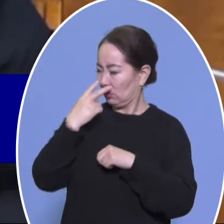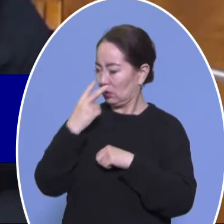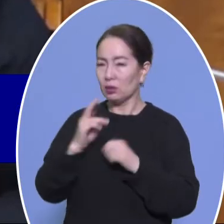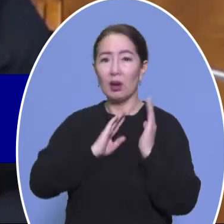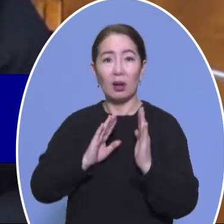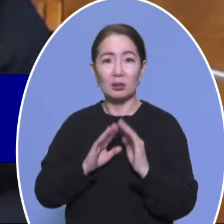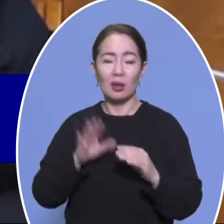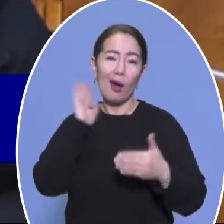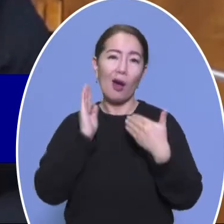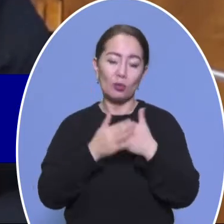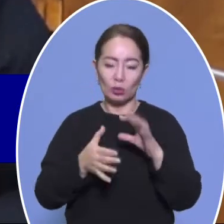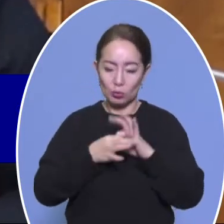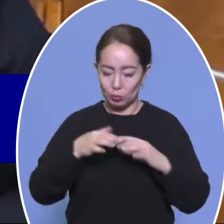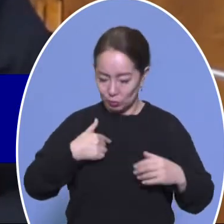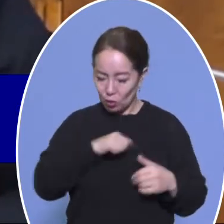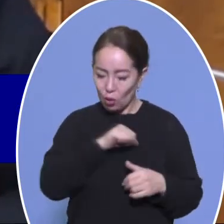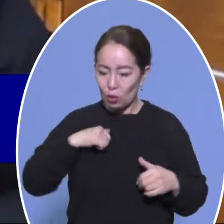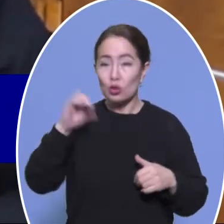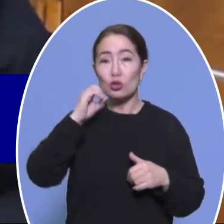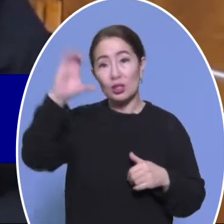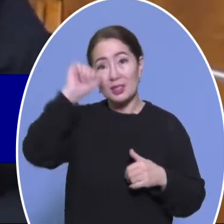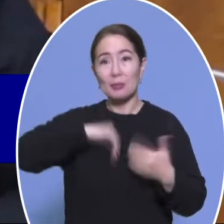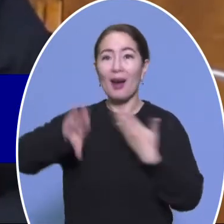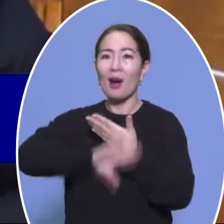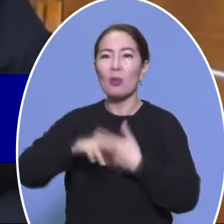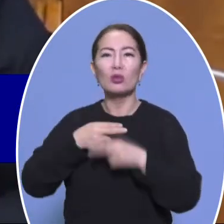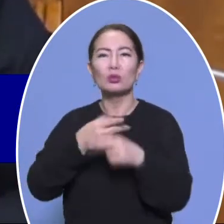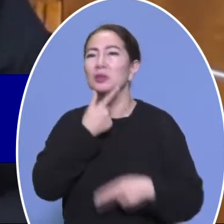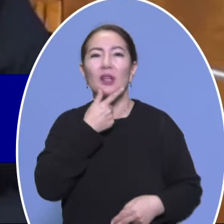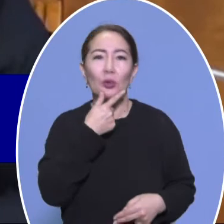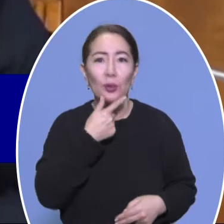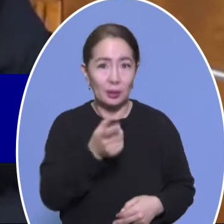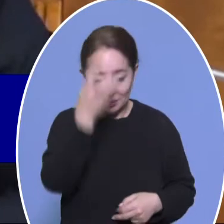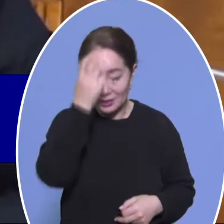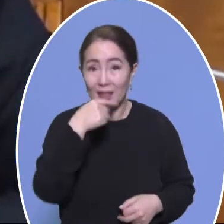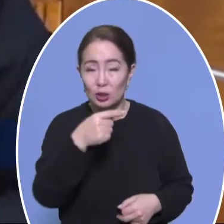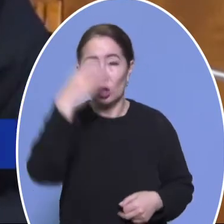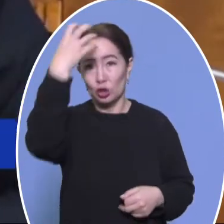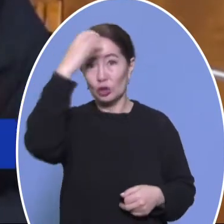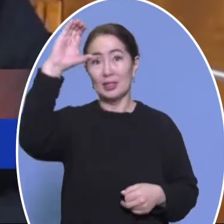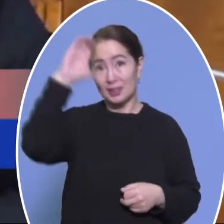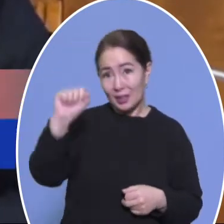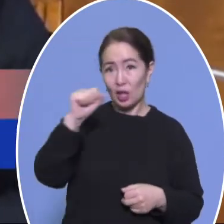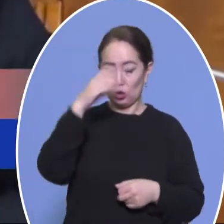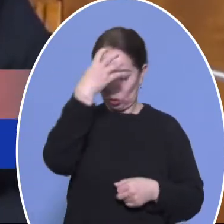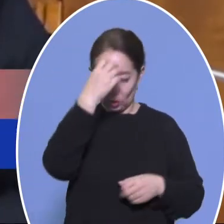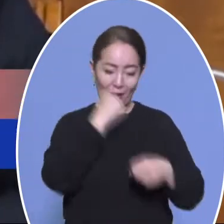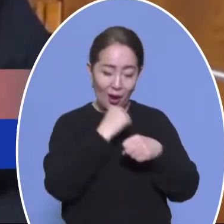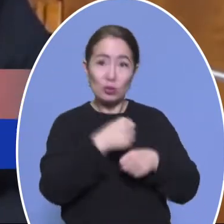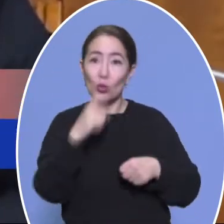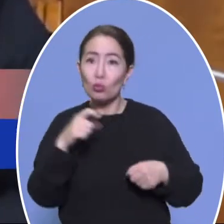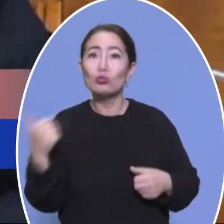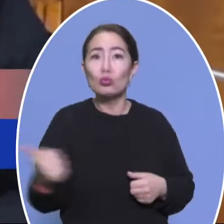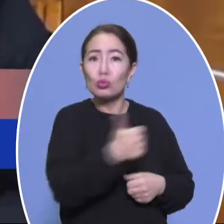дээр ерхий сайдын хувьд хамгаалж чадахгүй шүү. Энийг одоо би дахин хэлж байгаа засгийн газрын төрийн сайдаас ахуулаад төрийн энгийн албан хаагч